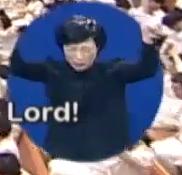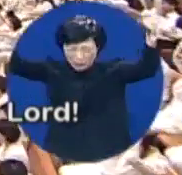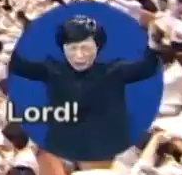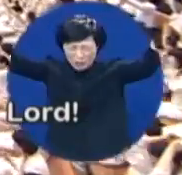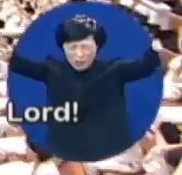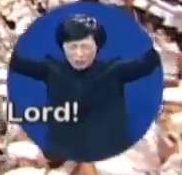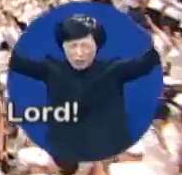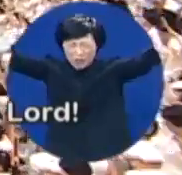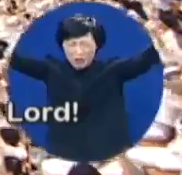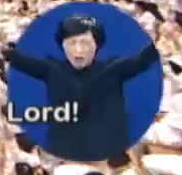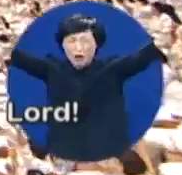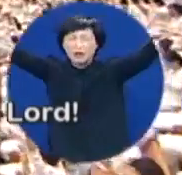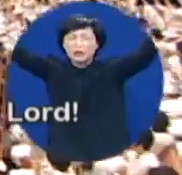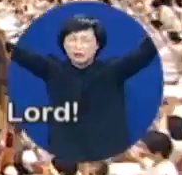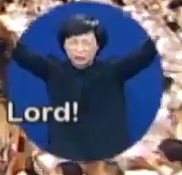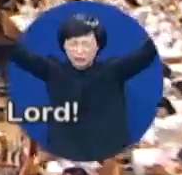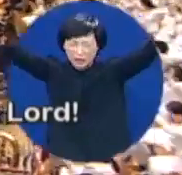주여